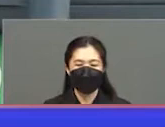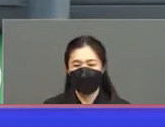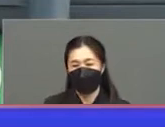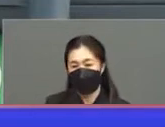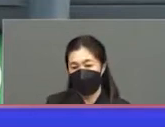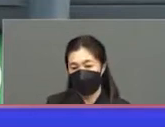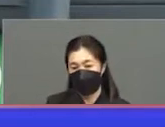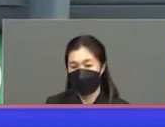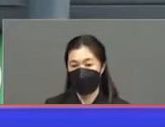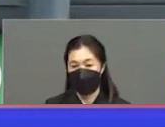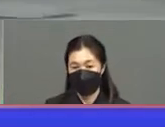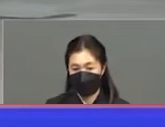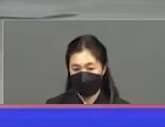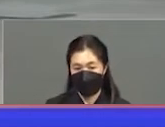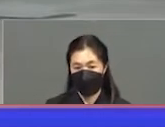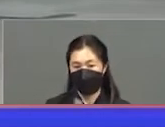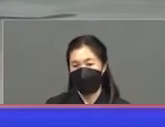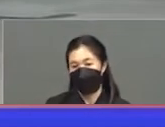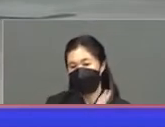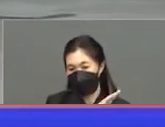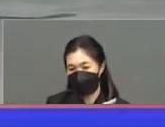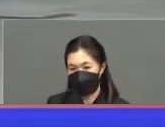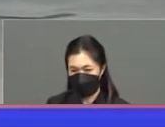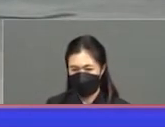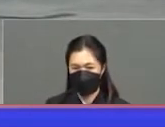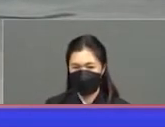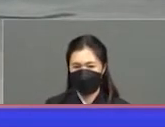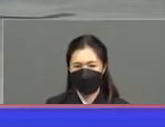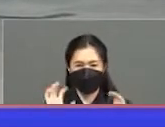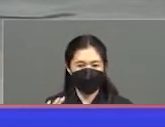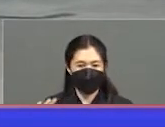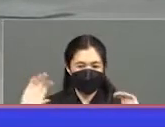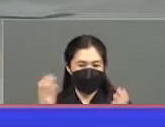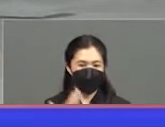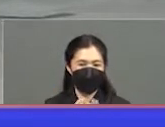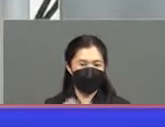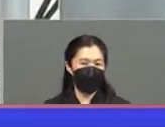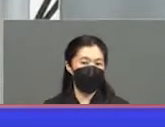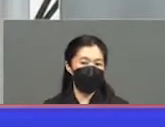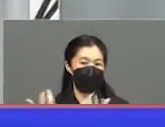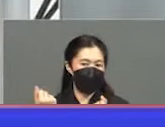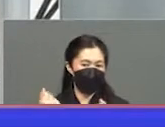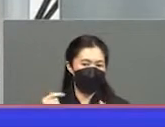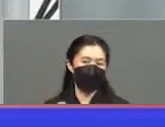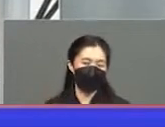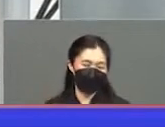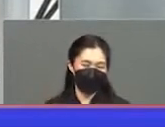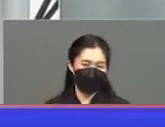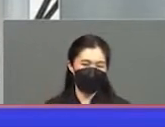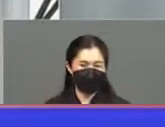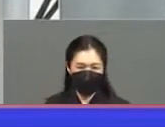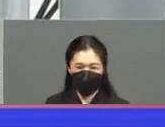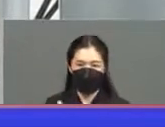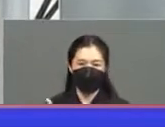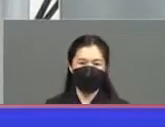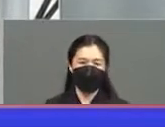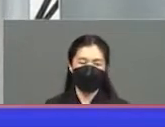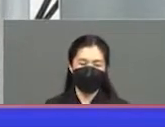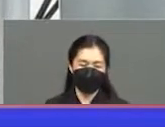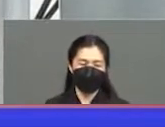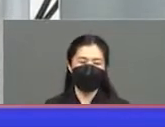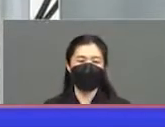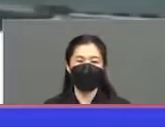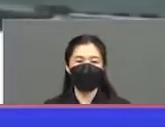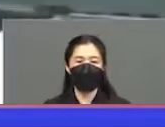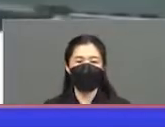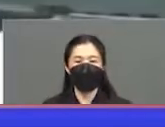งรัฐบาลก็พยายามที่จะควบคุมว่าอย่าไปแตะถึง40บาทถ้าแตะไปแล้วเนี่ยสมาคมรถขนส่งเนี่ยนะครับก็อ